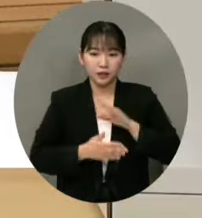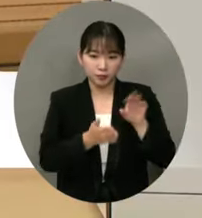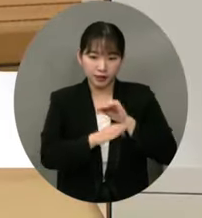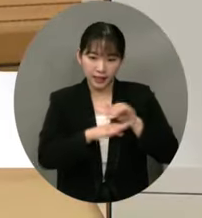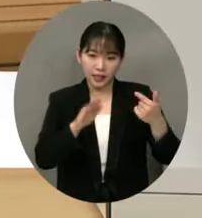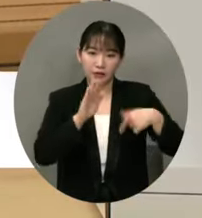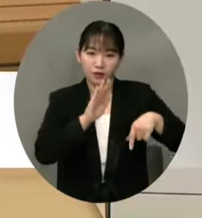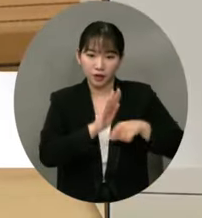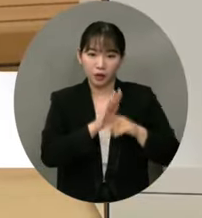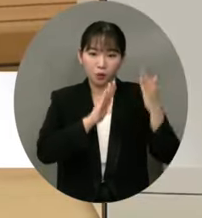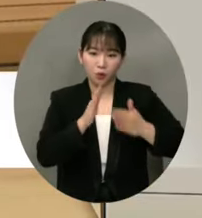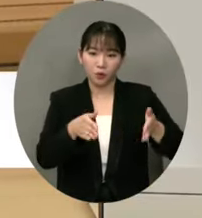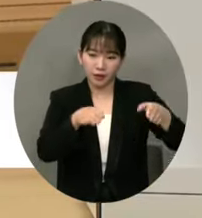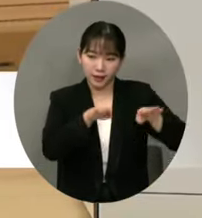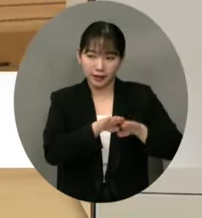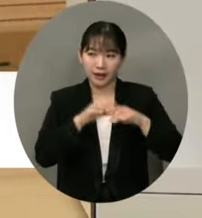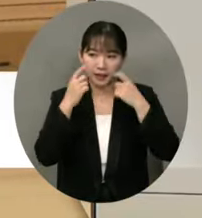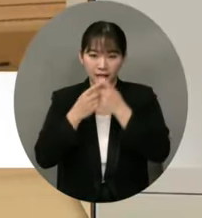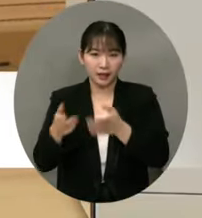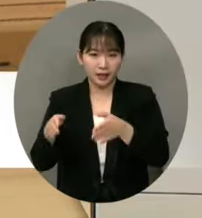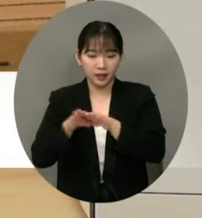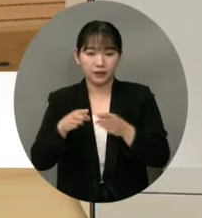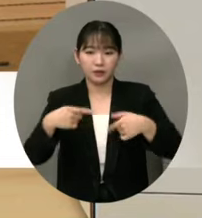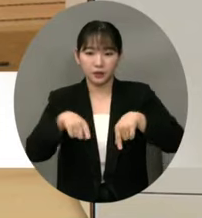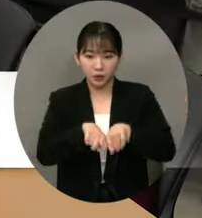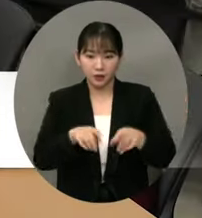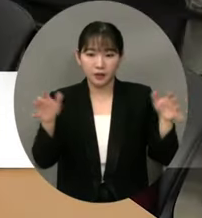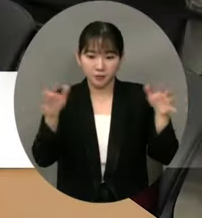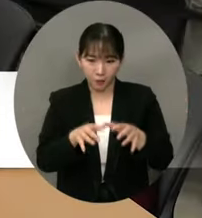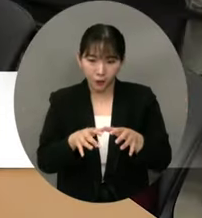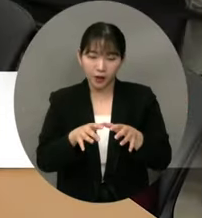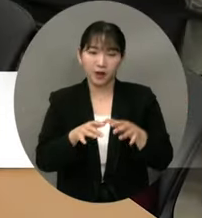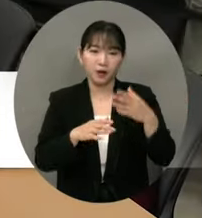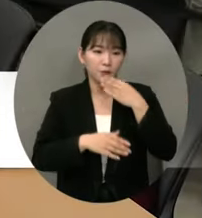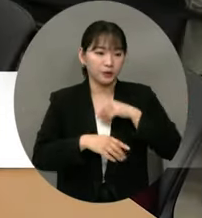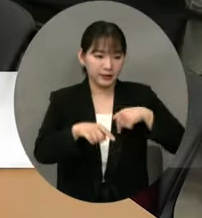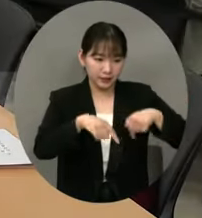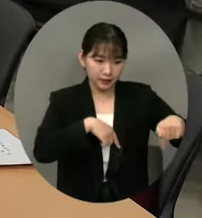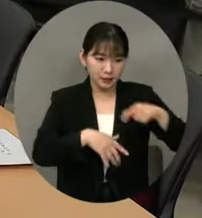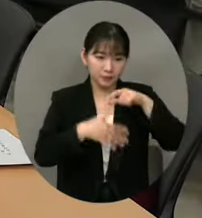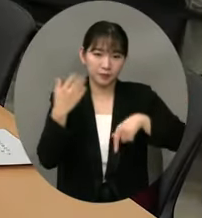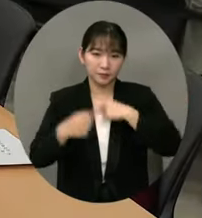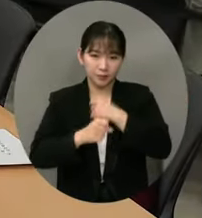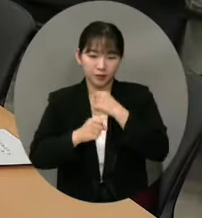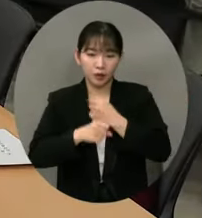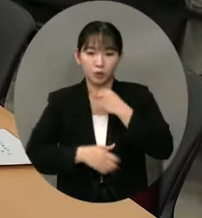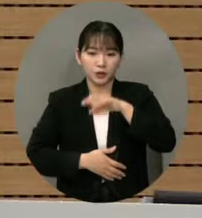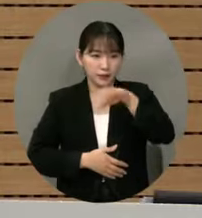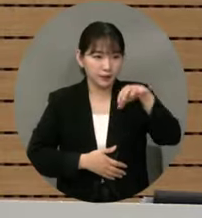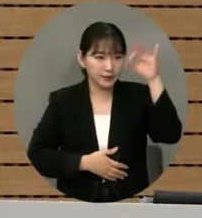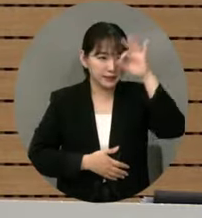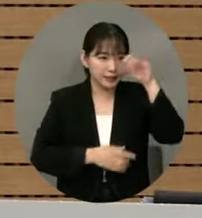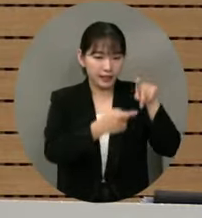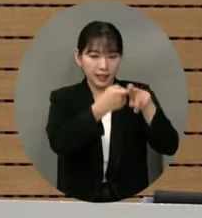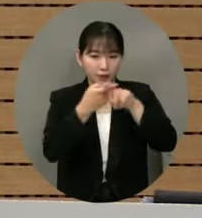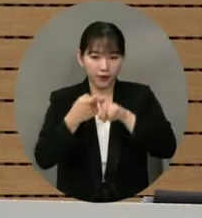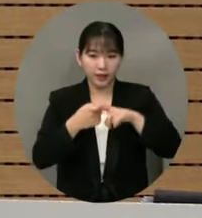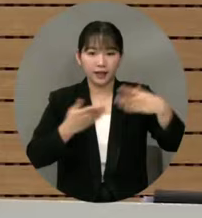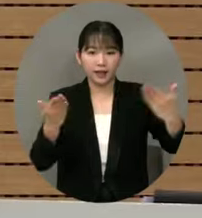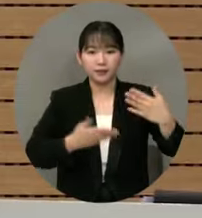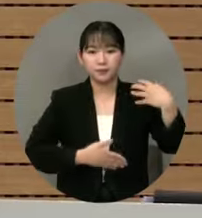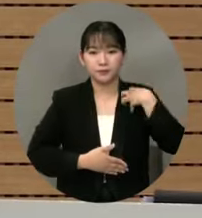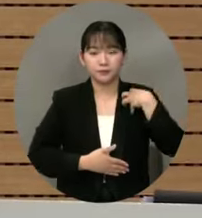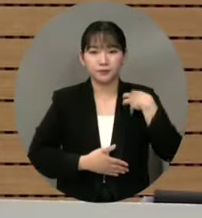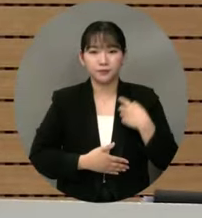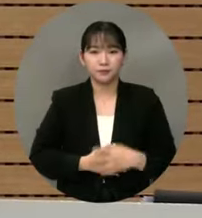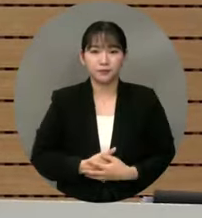위해 공공기관과 민간기관이 협력해 복지정책과 프로그램 개발, 복지자원의 발굴과 연계 등을 수행하고